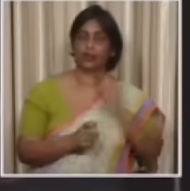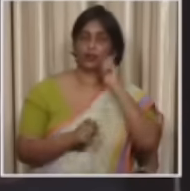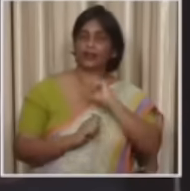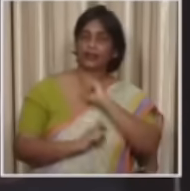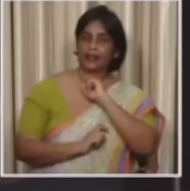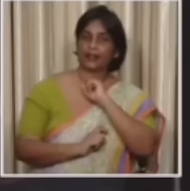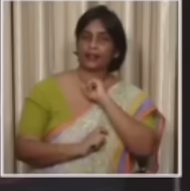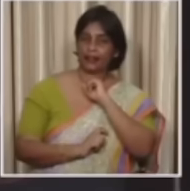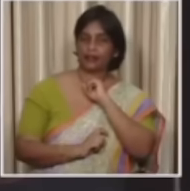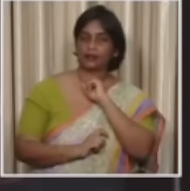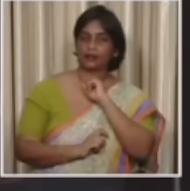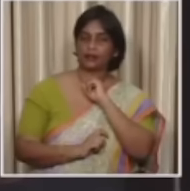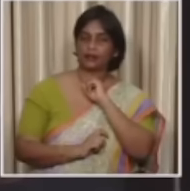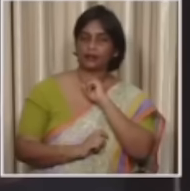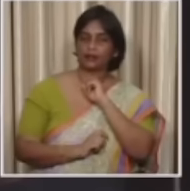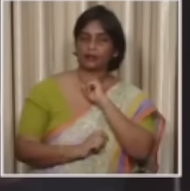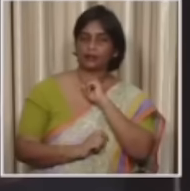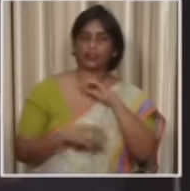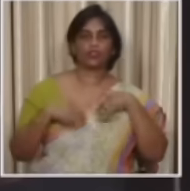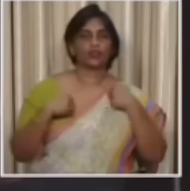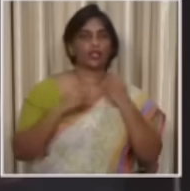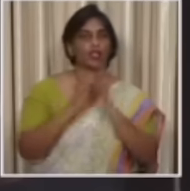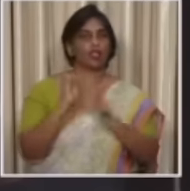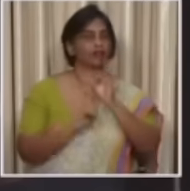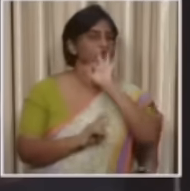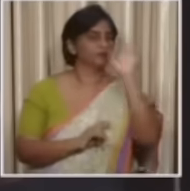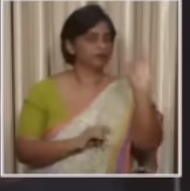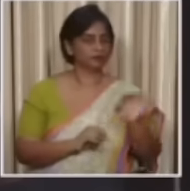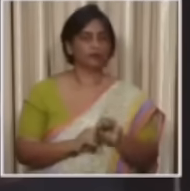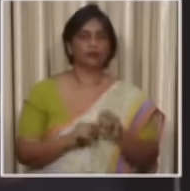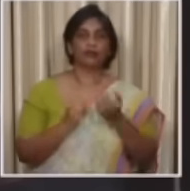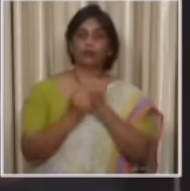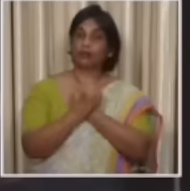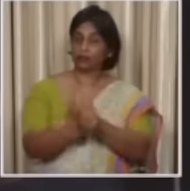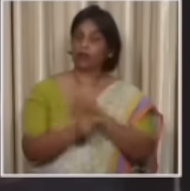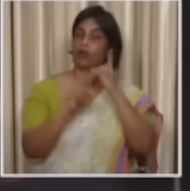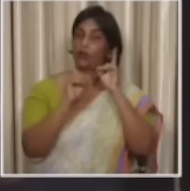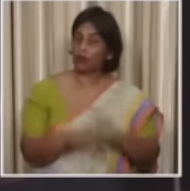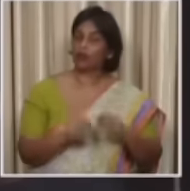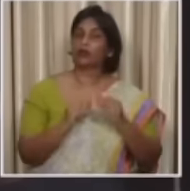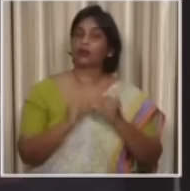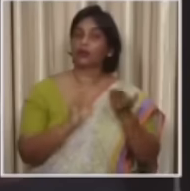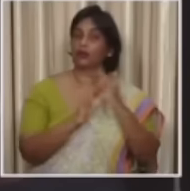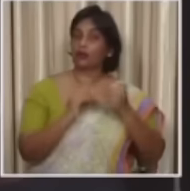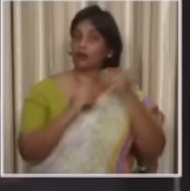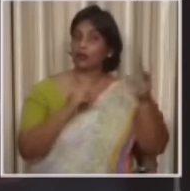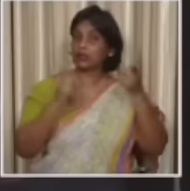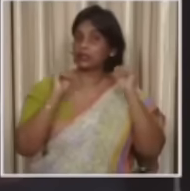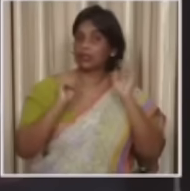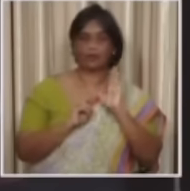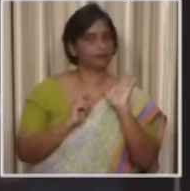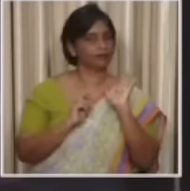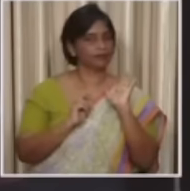ගහලා අපේ සෞඛ්‍ය අමතුමාව දැම්මා. ඒ වගේ ලබන ගමන ආණ්ඩුවේ